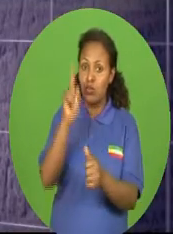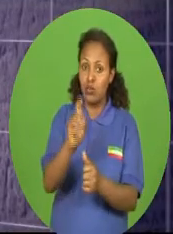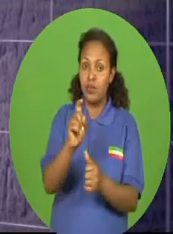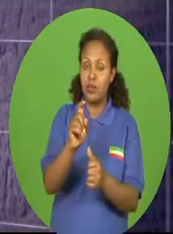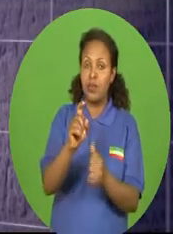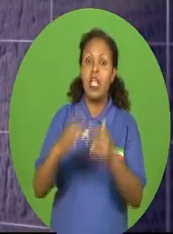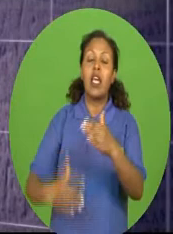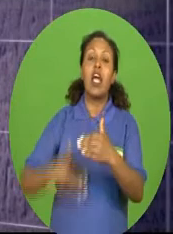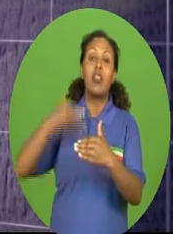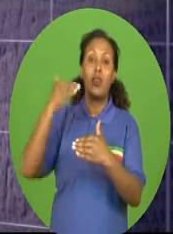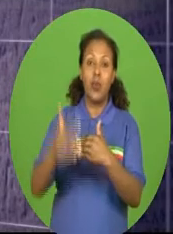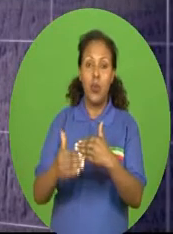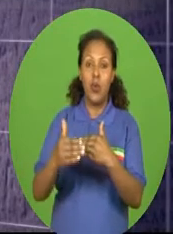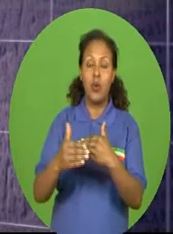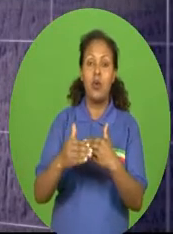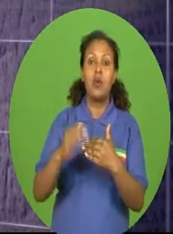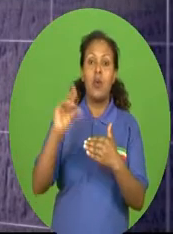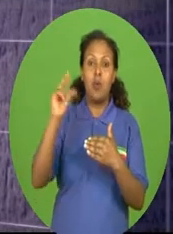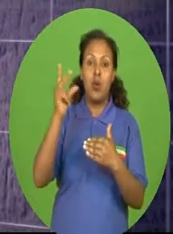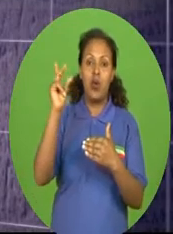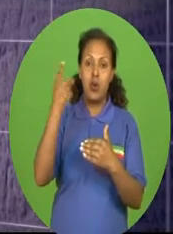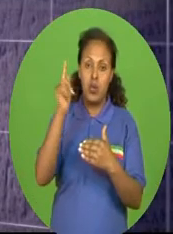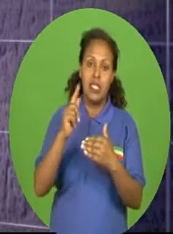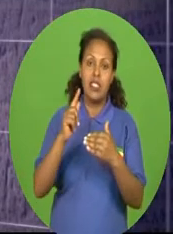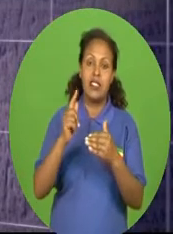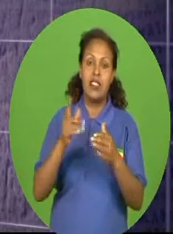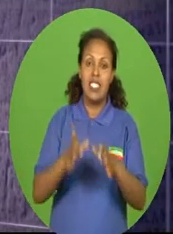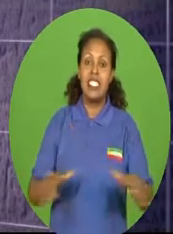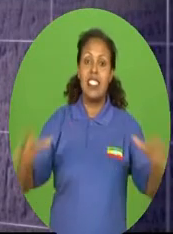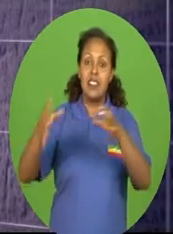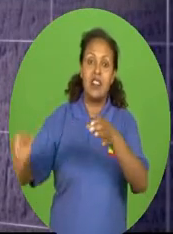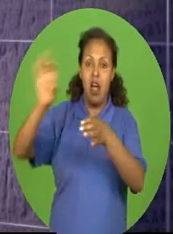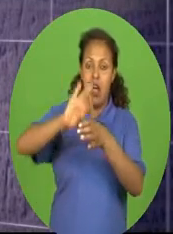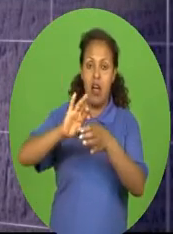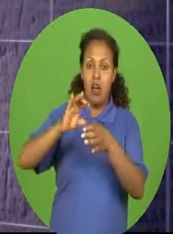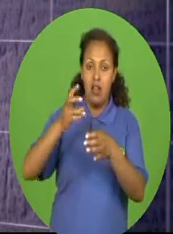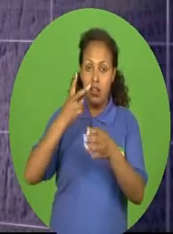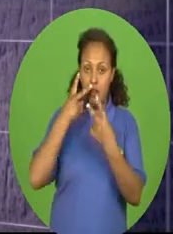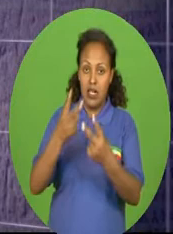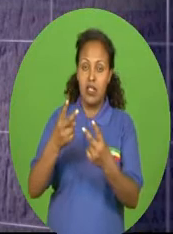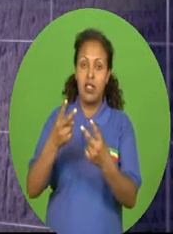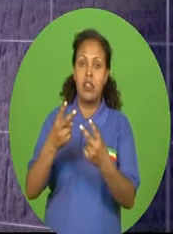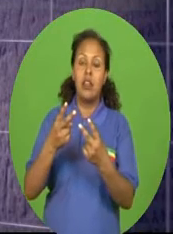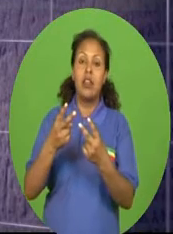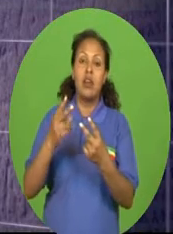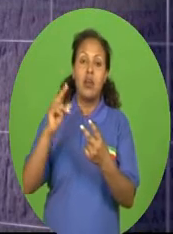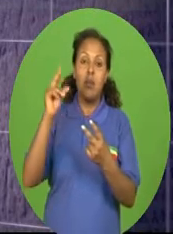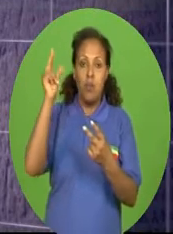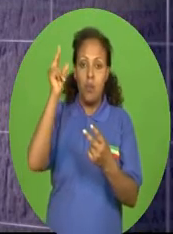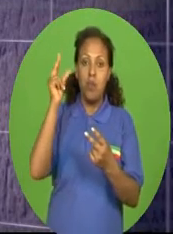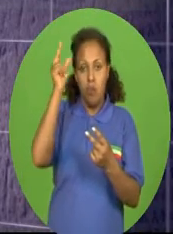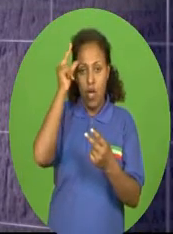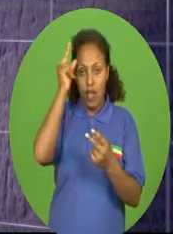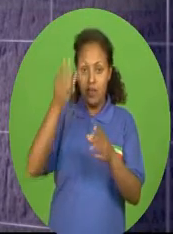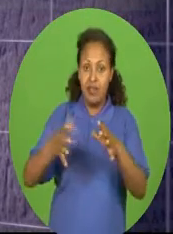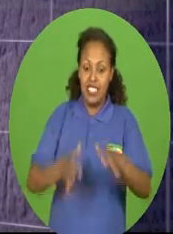ተከታተላችሁ? ቀጥሎ የቦያን እንስራ እንመልከት። ቦያ የቃላት እንስራ